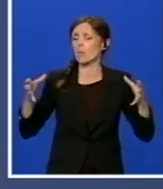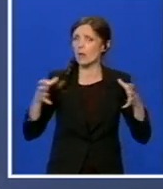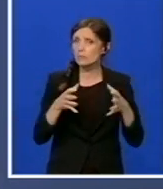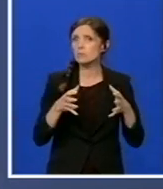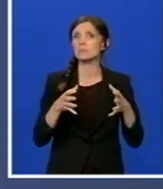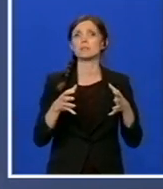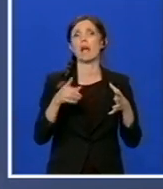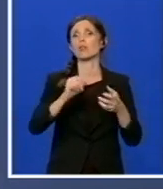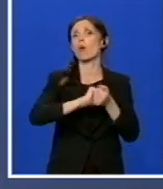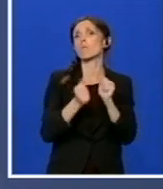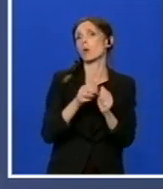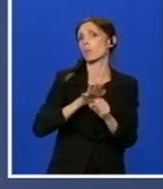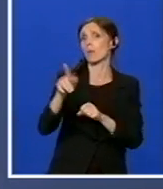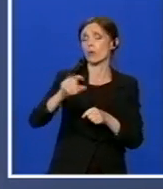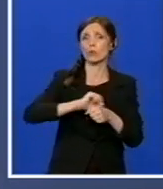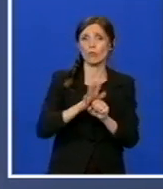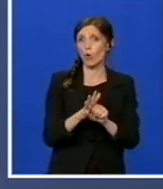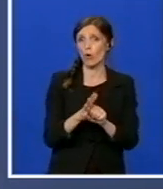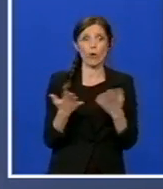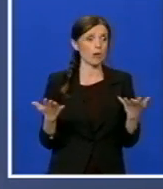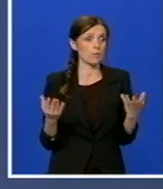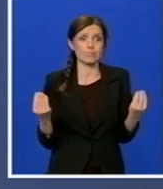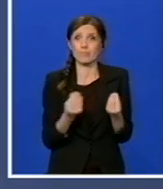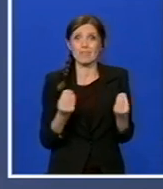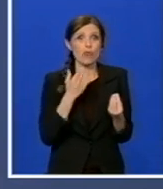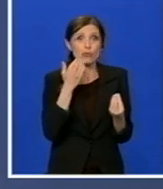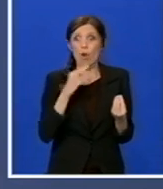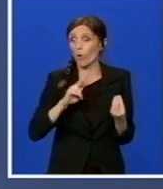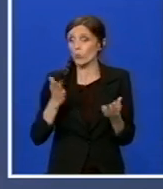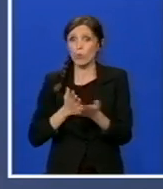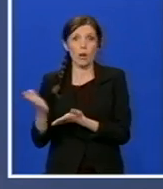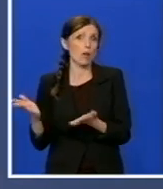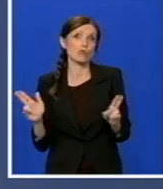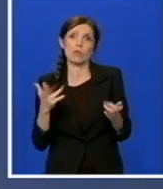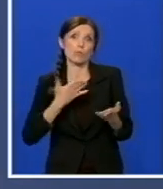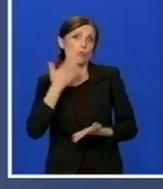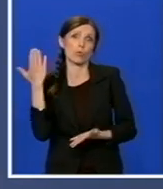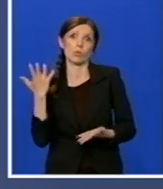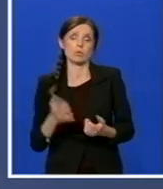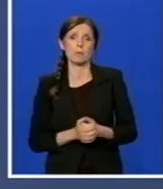COVID-19, jer drugačije ne možemo da uspemo.